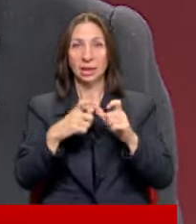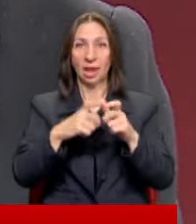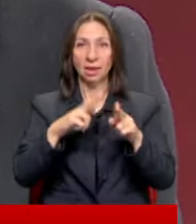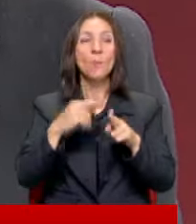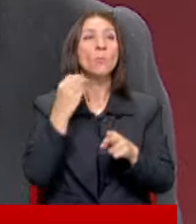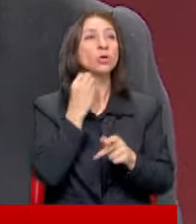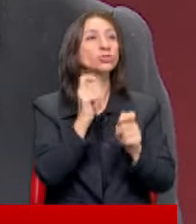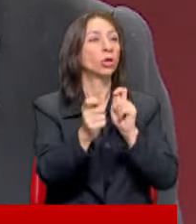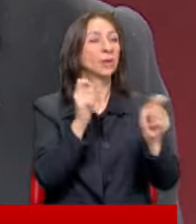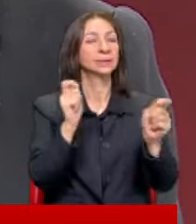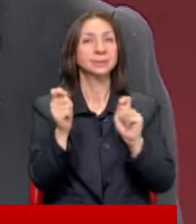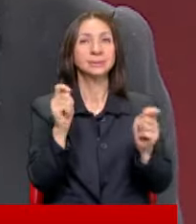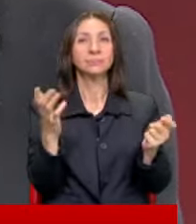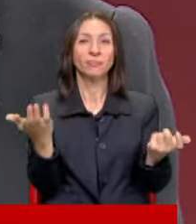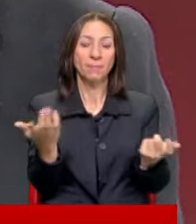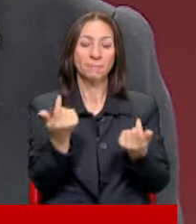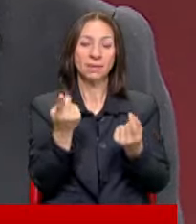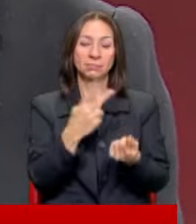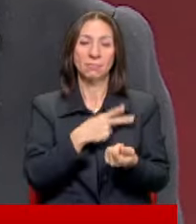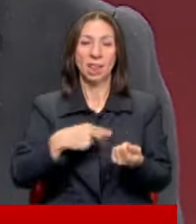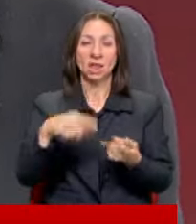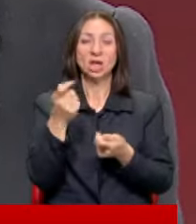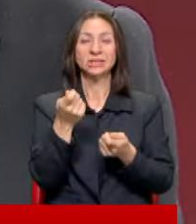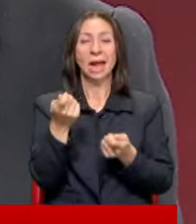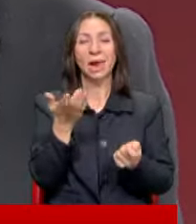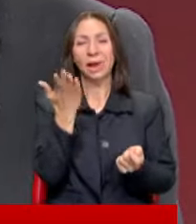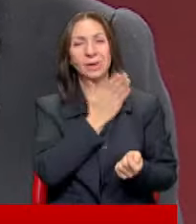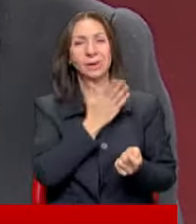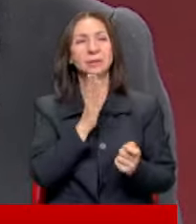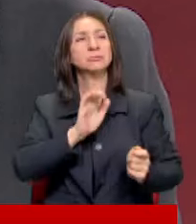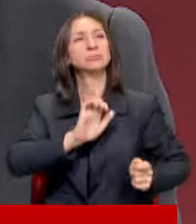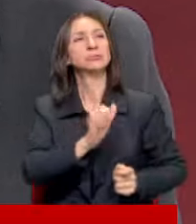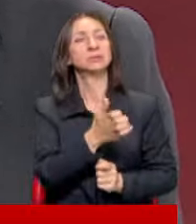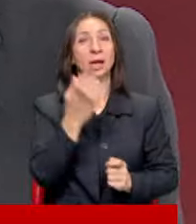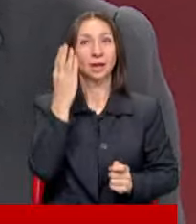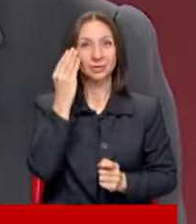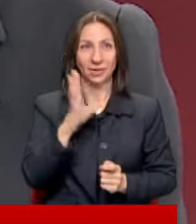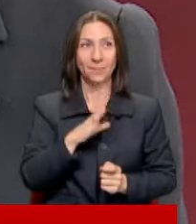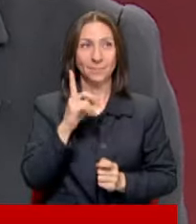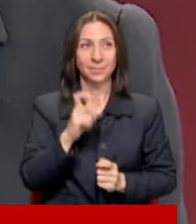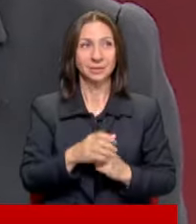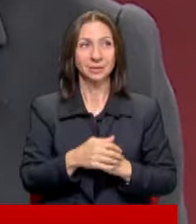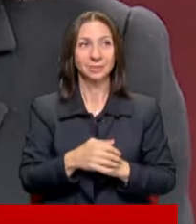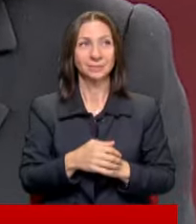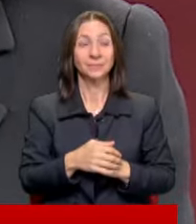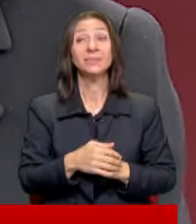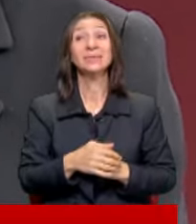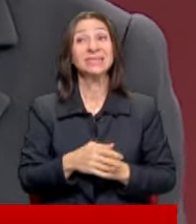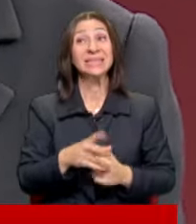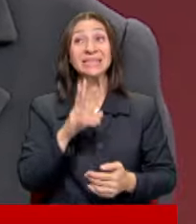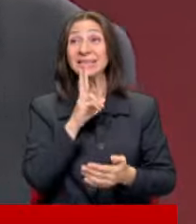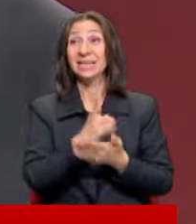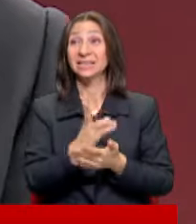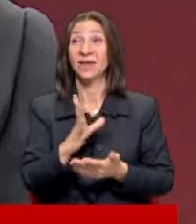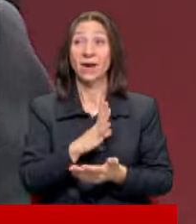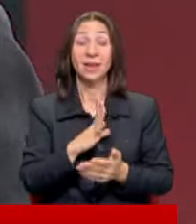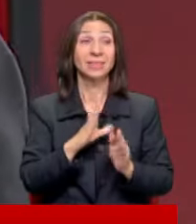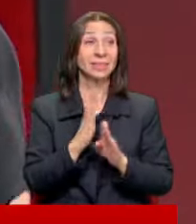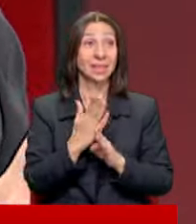borçlar ödensin ve biraz da belediyeler iş yapamasın gibi bir anlayış da var mı Eee kesinlikle var Neden